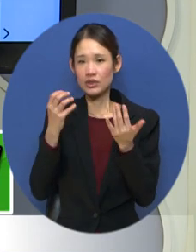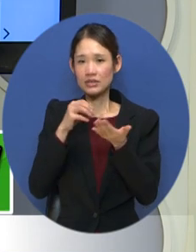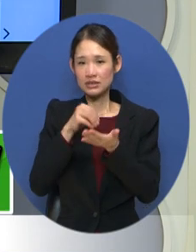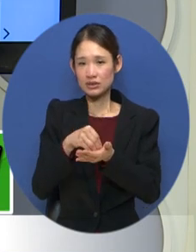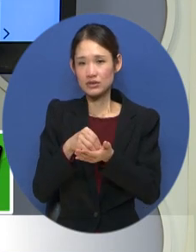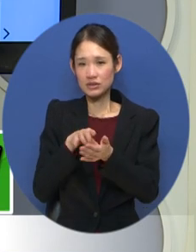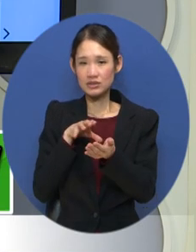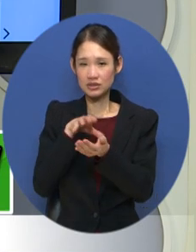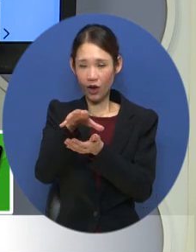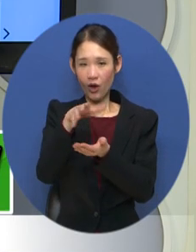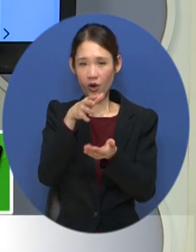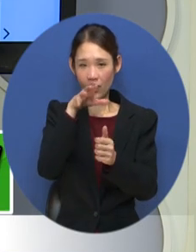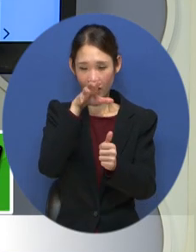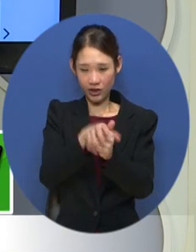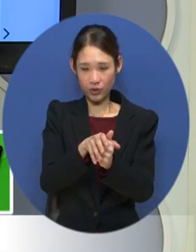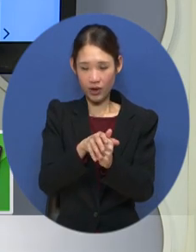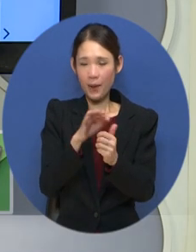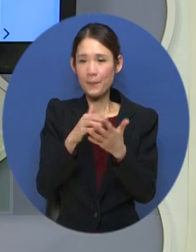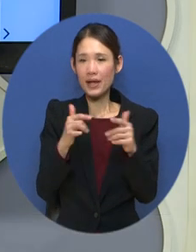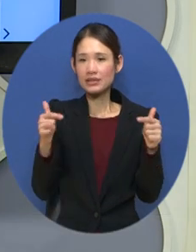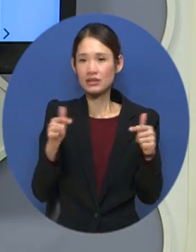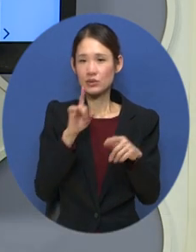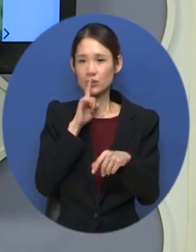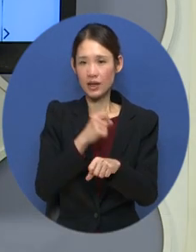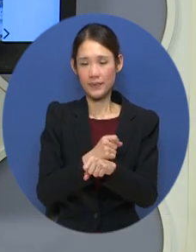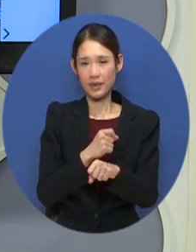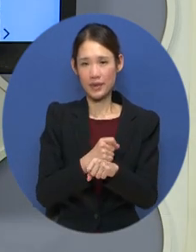확대 배치도 추진하고 있다고 전했습니다